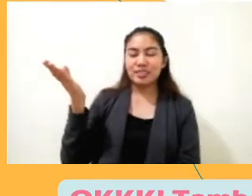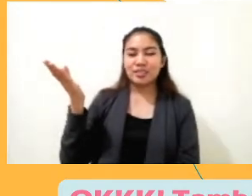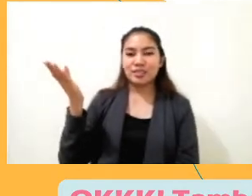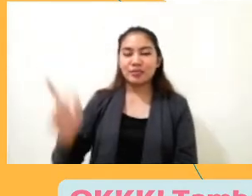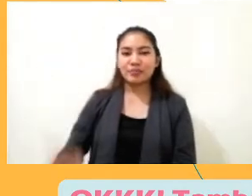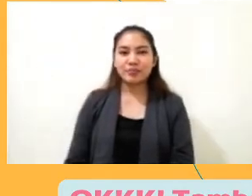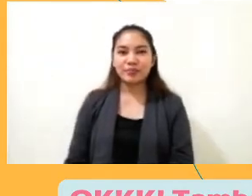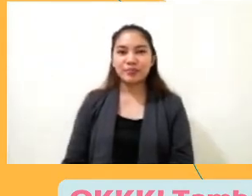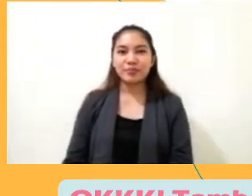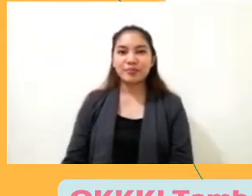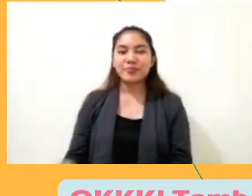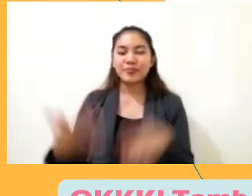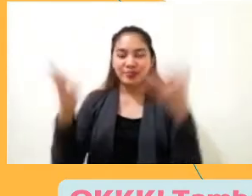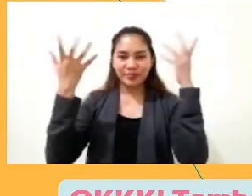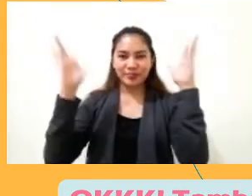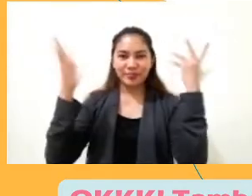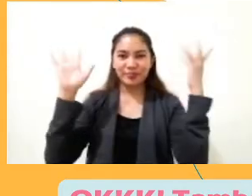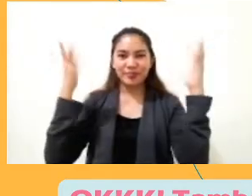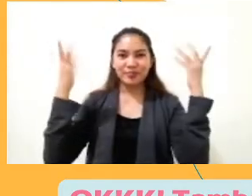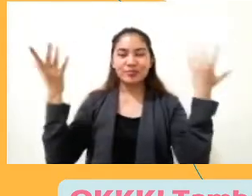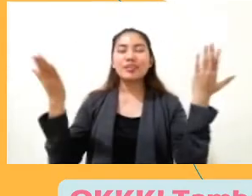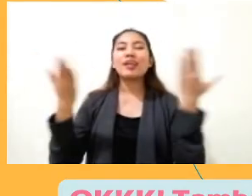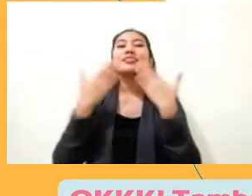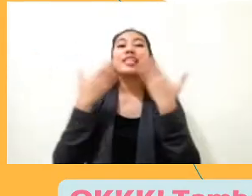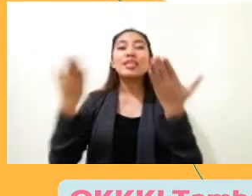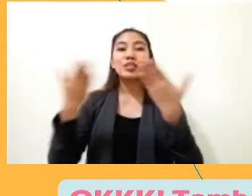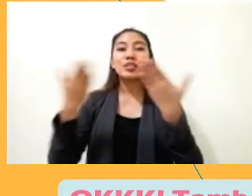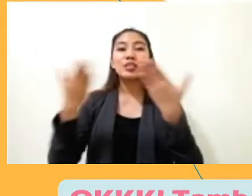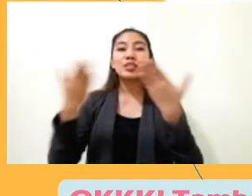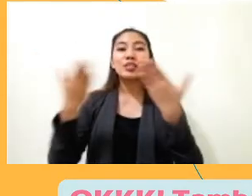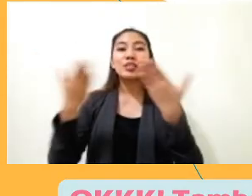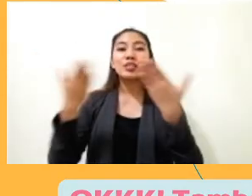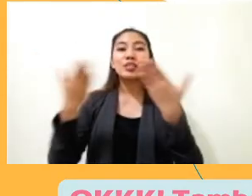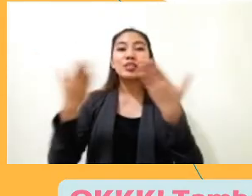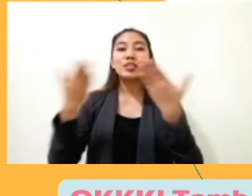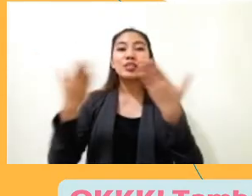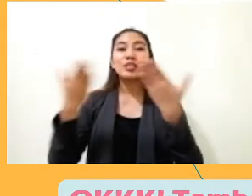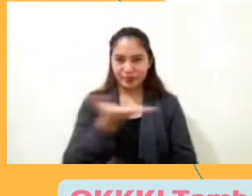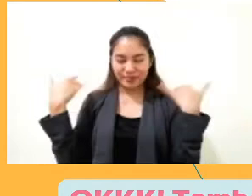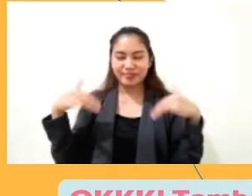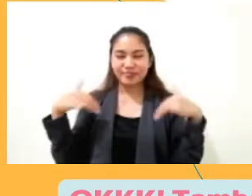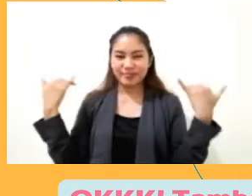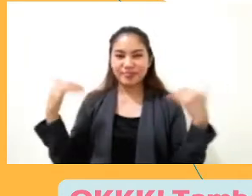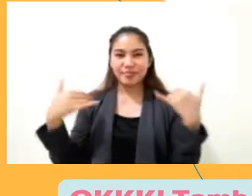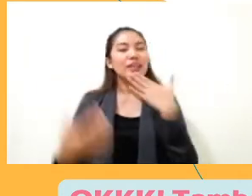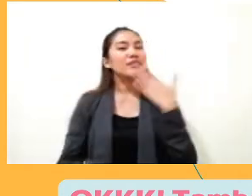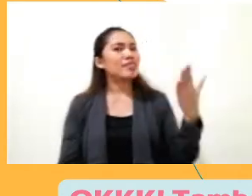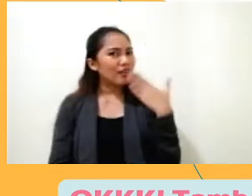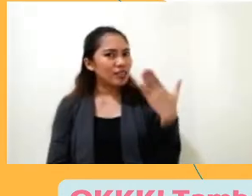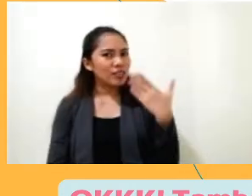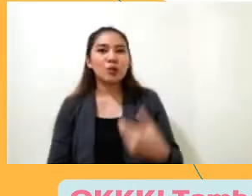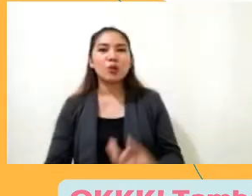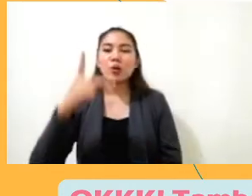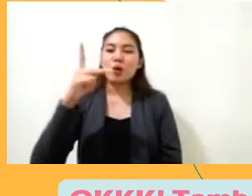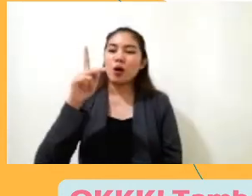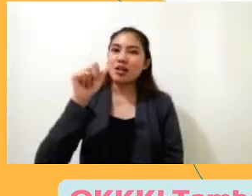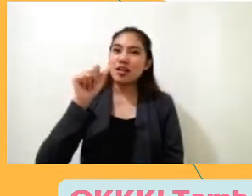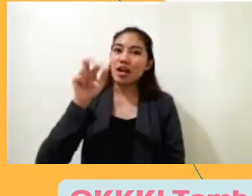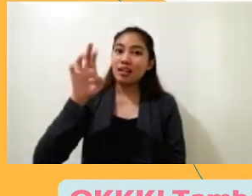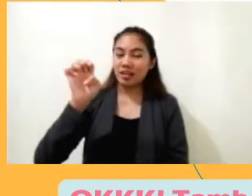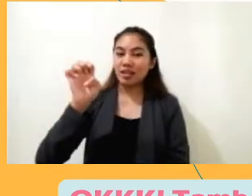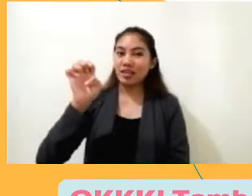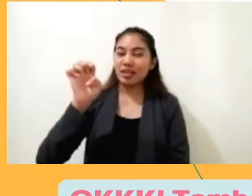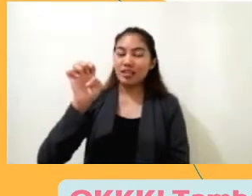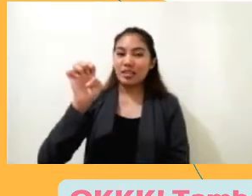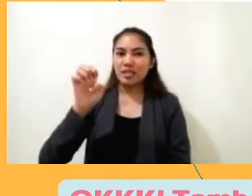Sige. Oh, salamat mga bata! Salamat din po Ate Kare, yung experience nila.